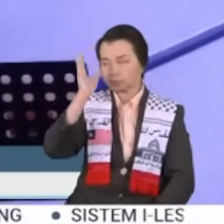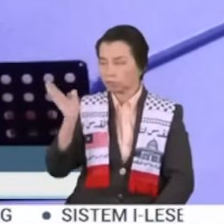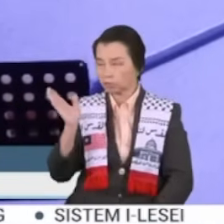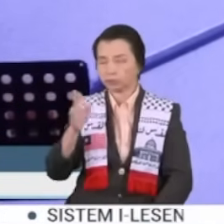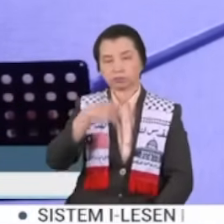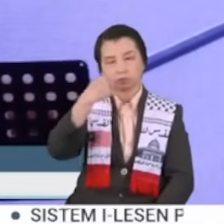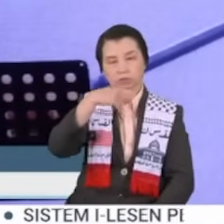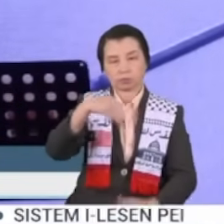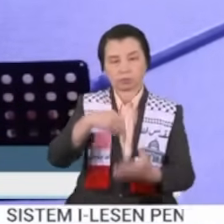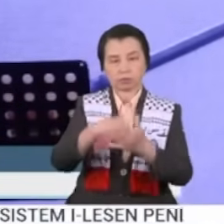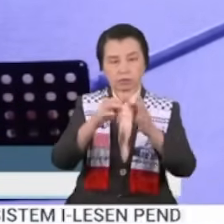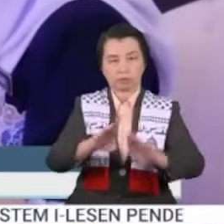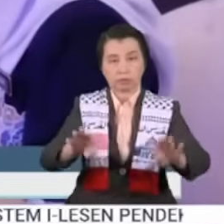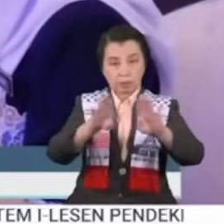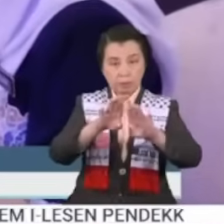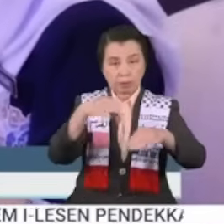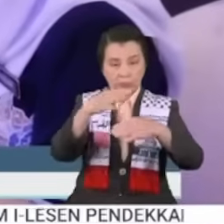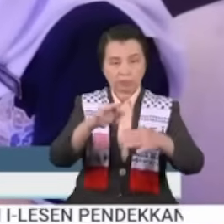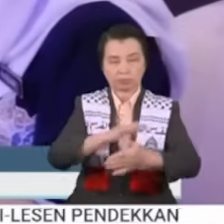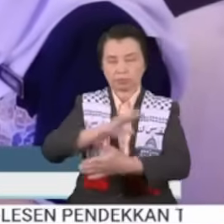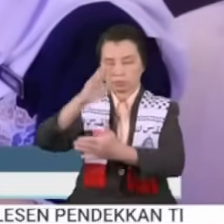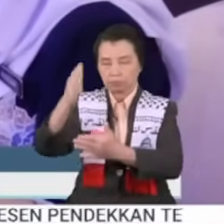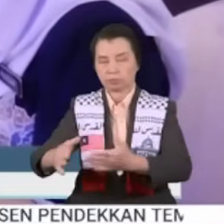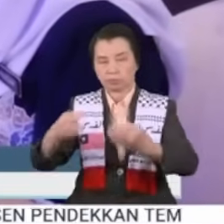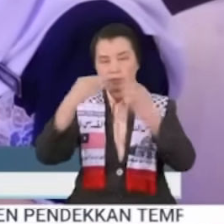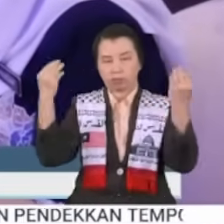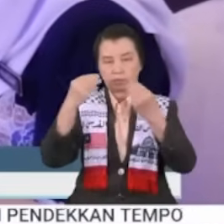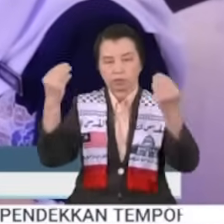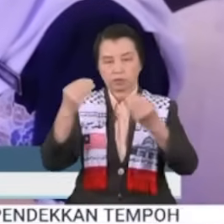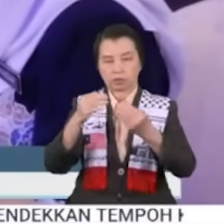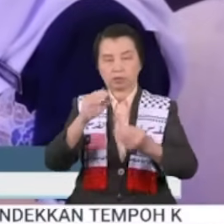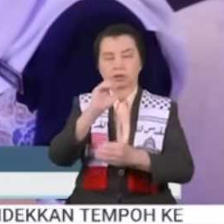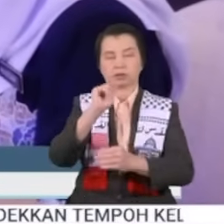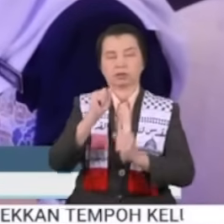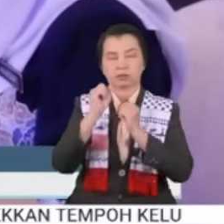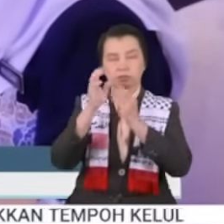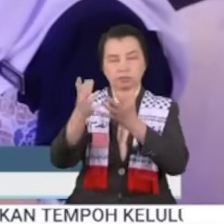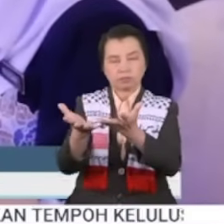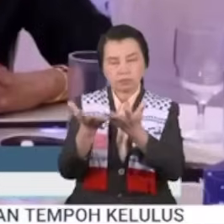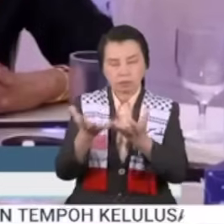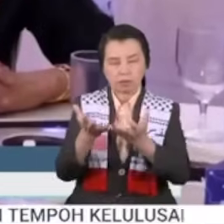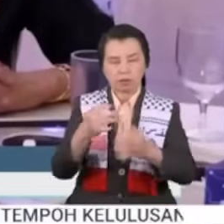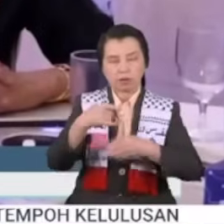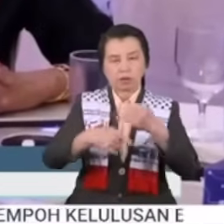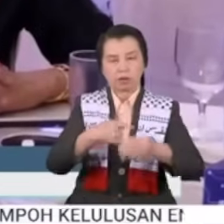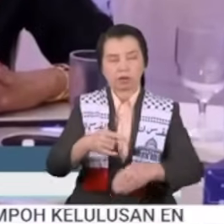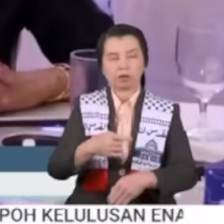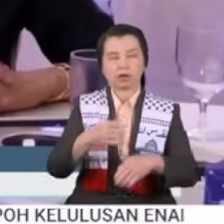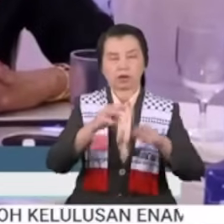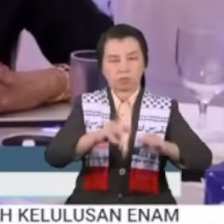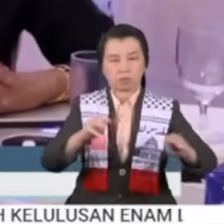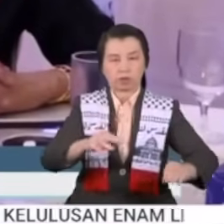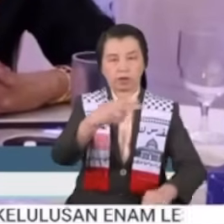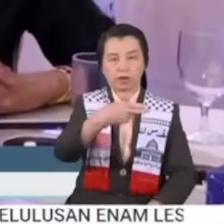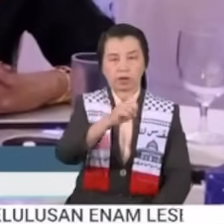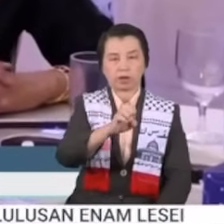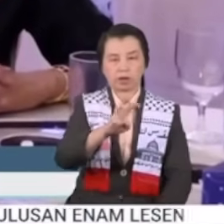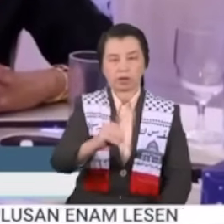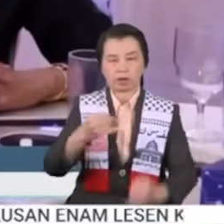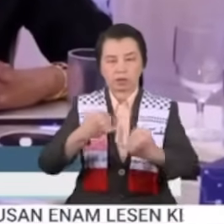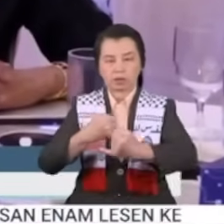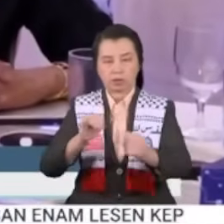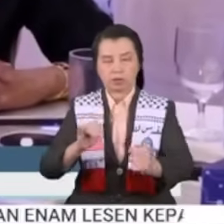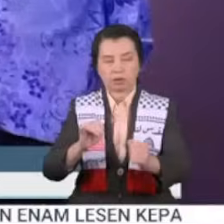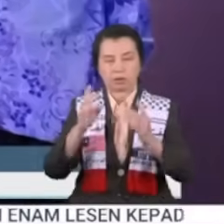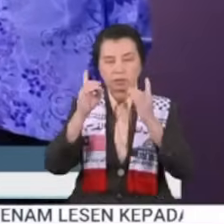demikian kepada pemberita selepas menyempurnakan Majlis apresiasi hal ehwal murid hem peringkat jabatan pendidikan